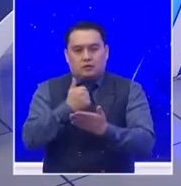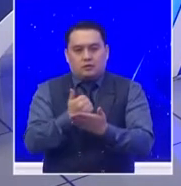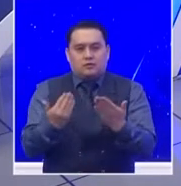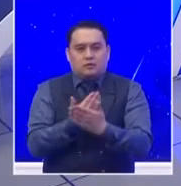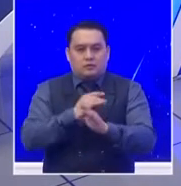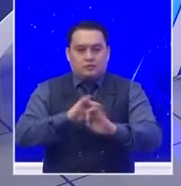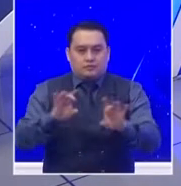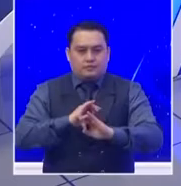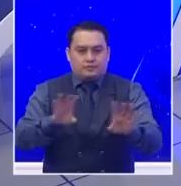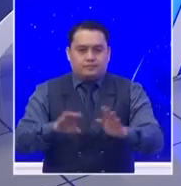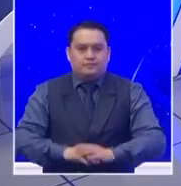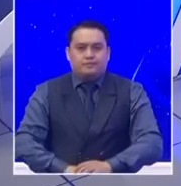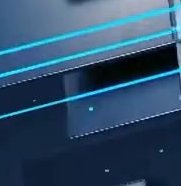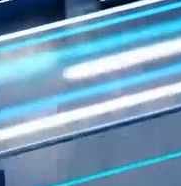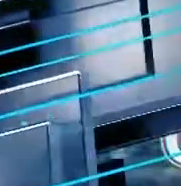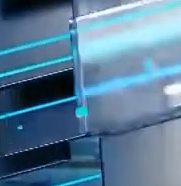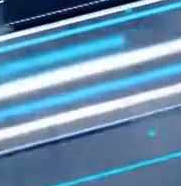сегодня.